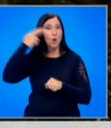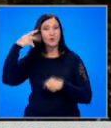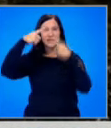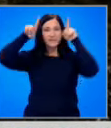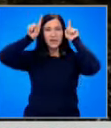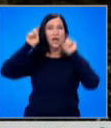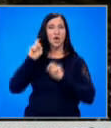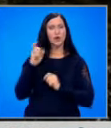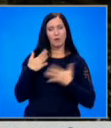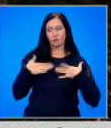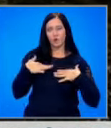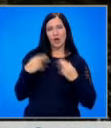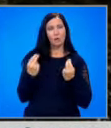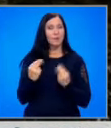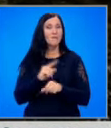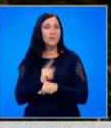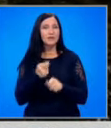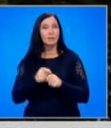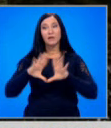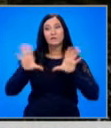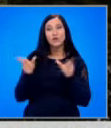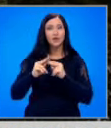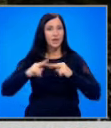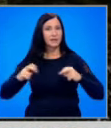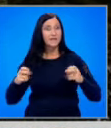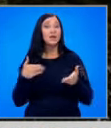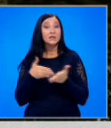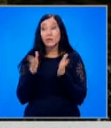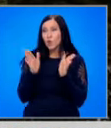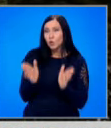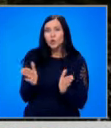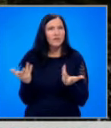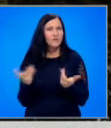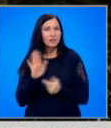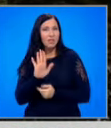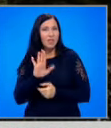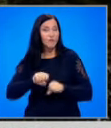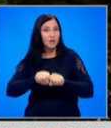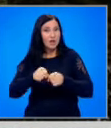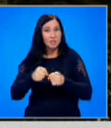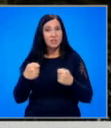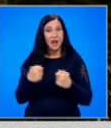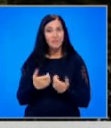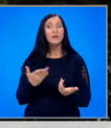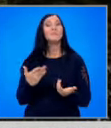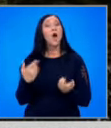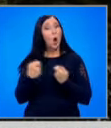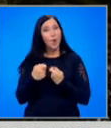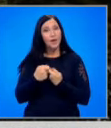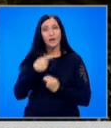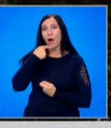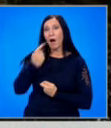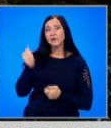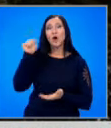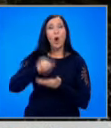е добро. В момента се извършват всички изследвания, за да се установят какви са неговите травми, контактен е. Това заявиха